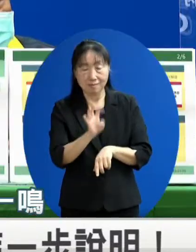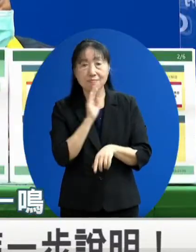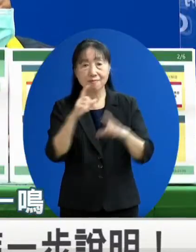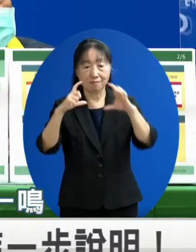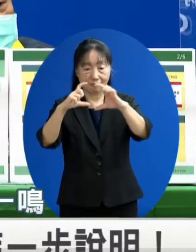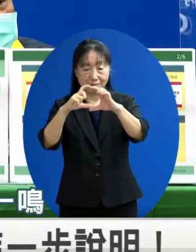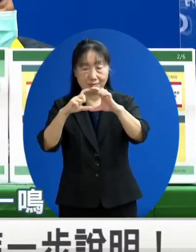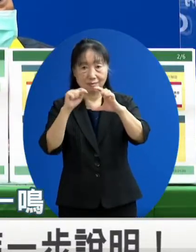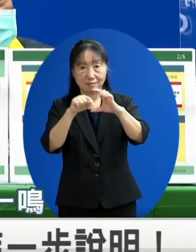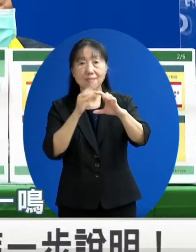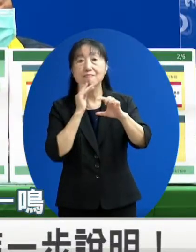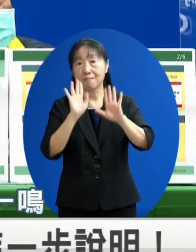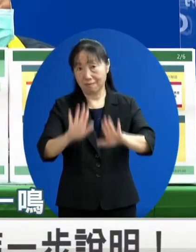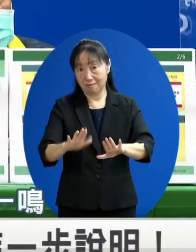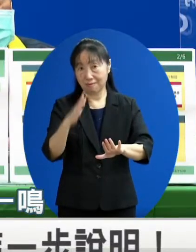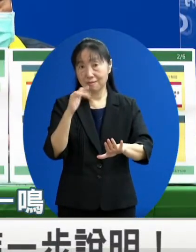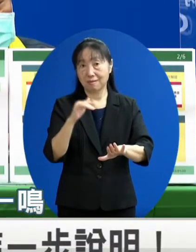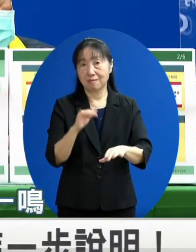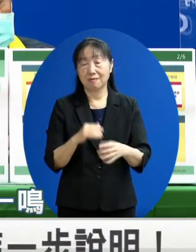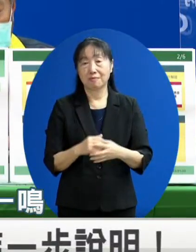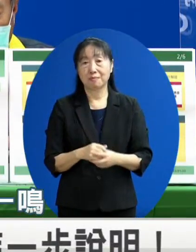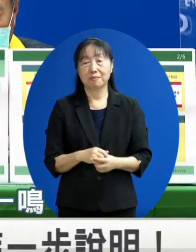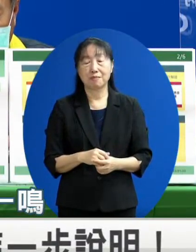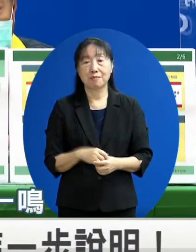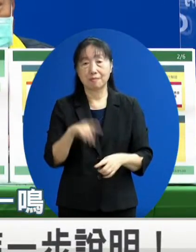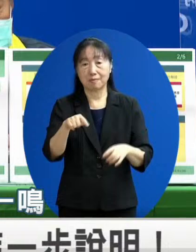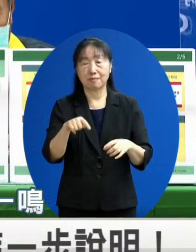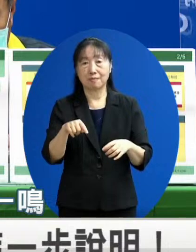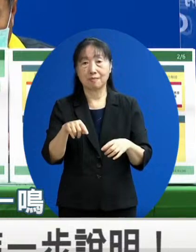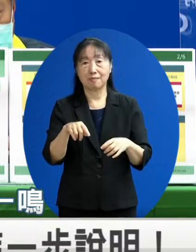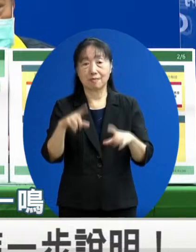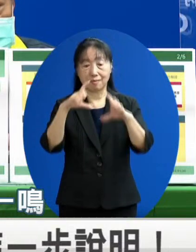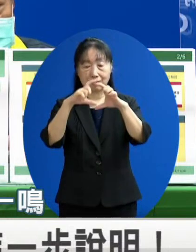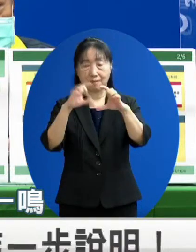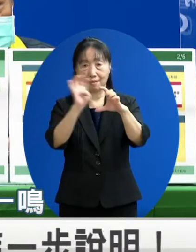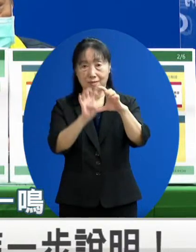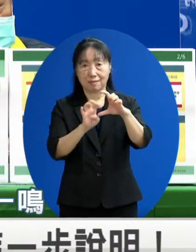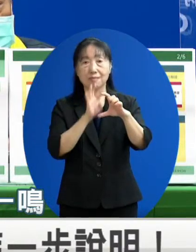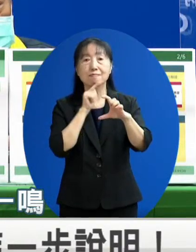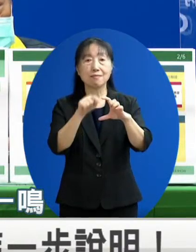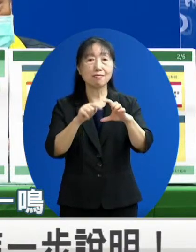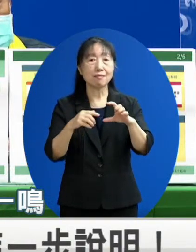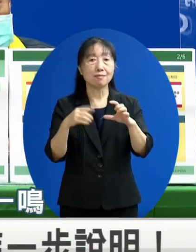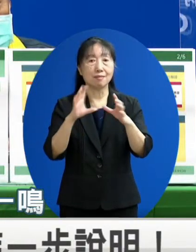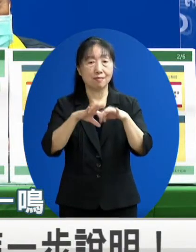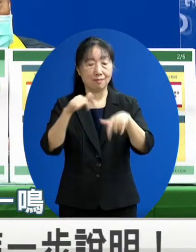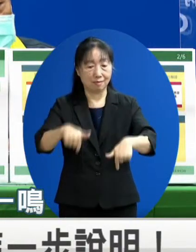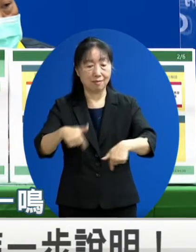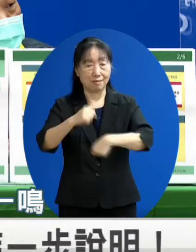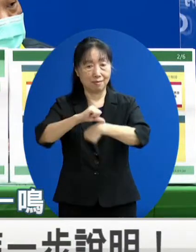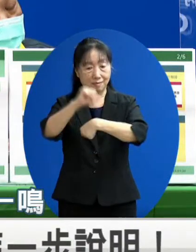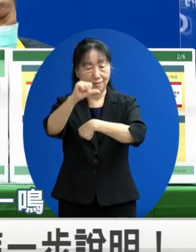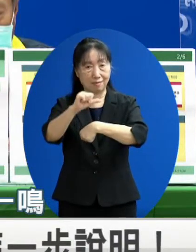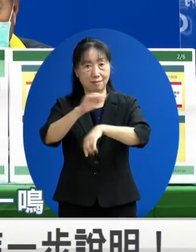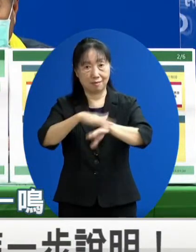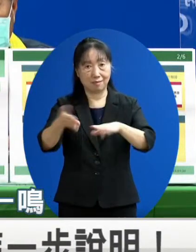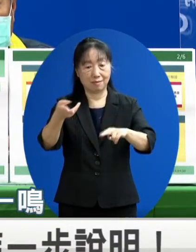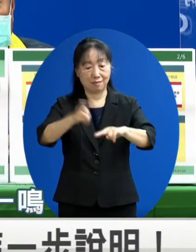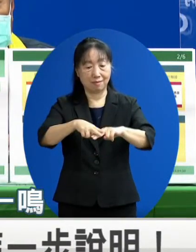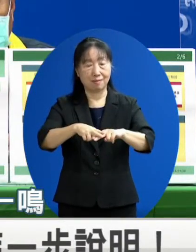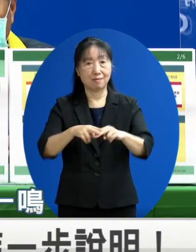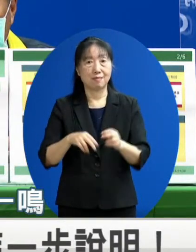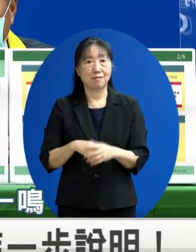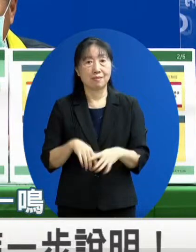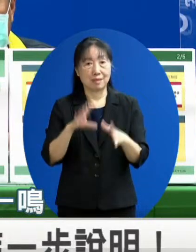code 是现在的。那一样同样这个 QR code 这个要今天下午5点会关闭，因为我们